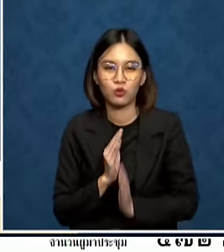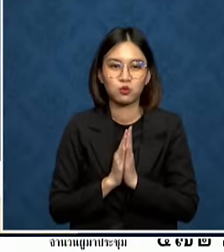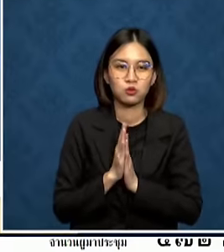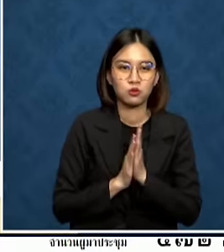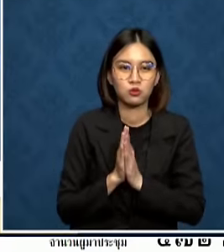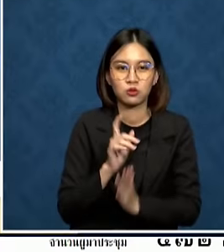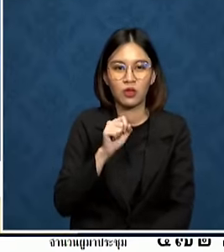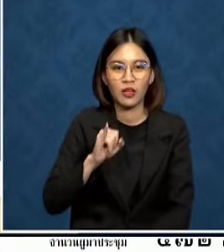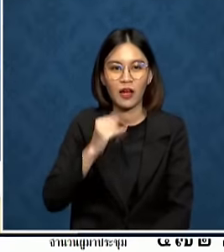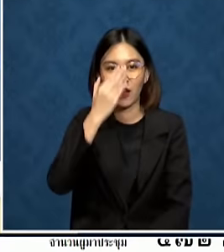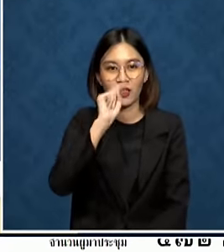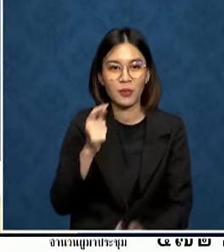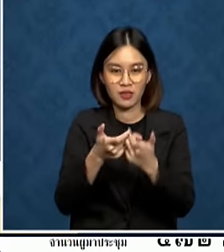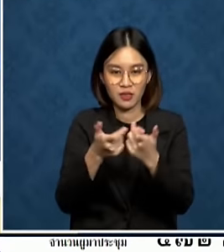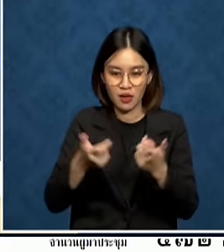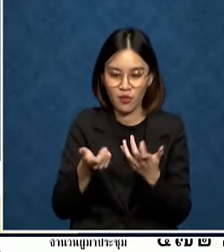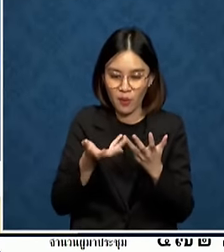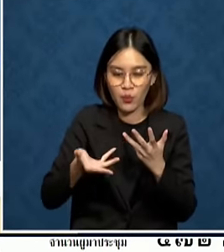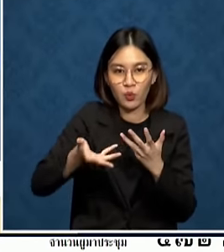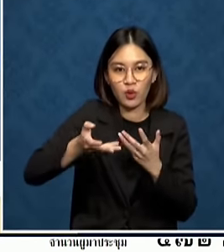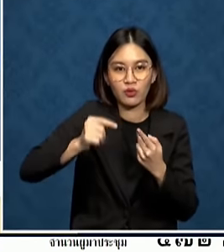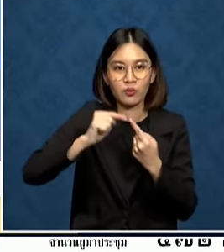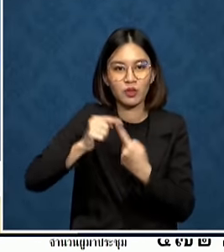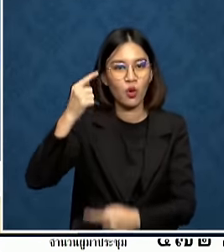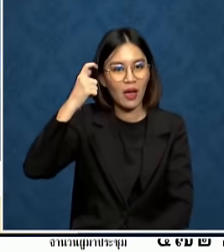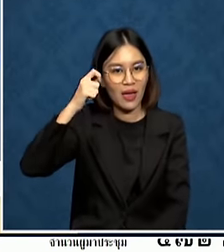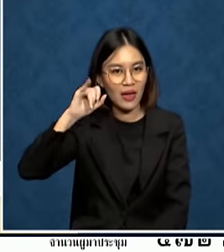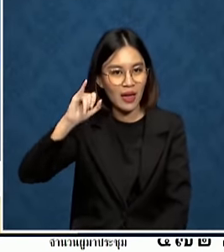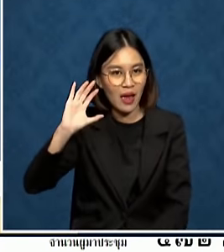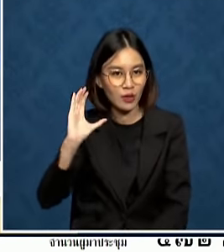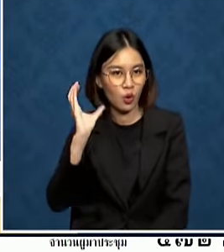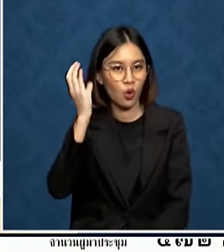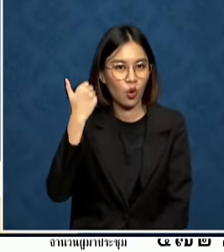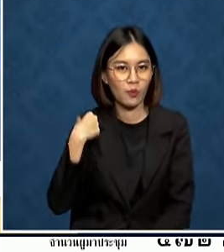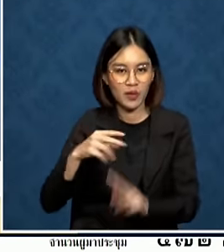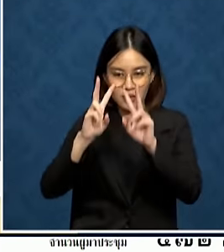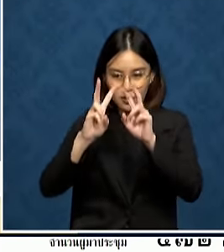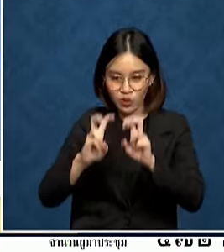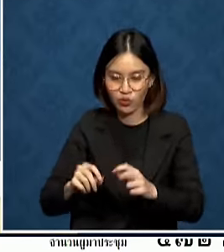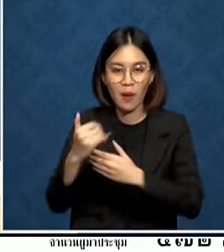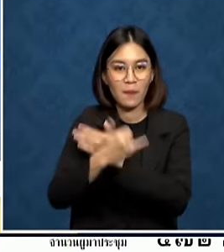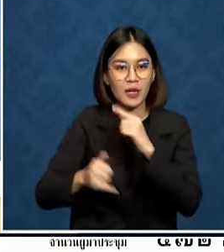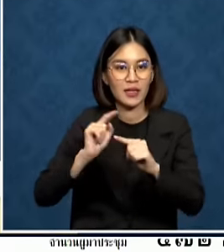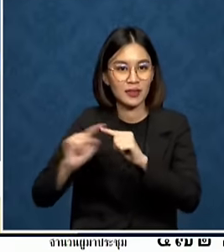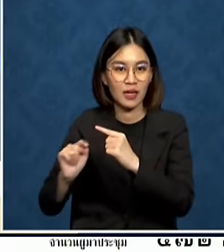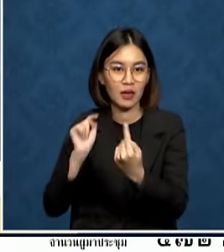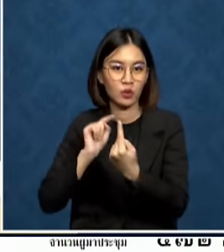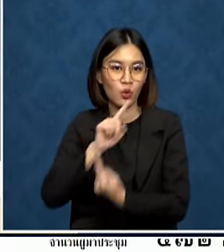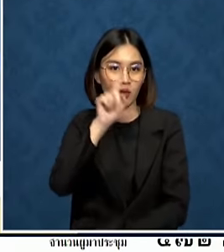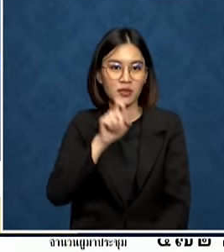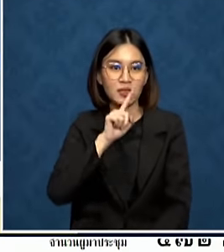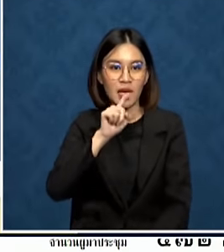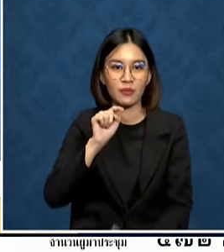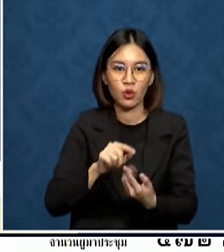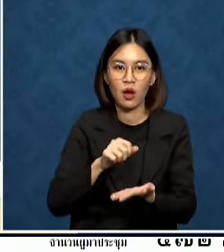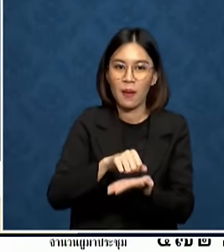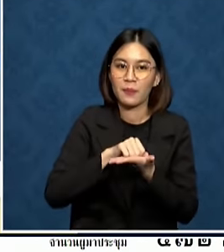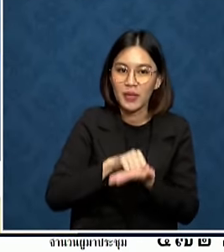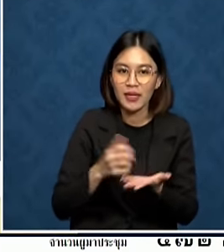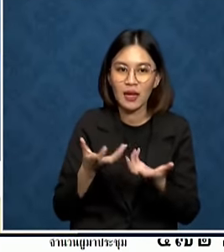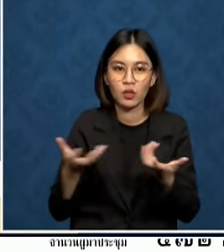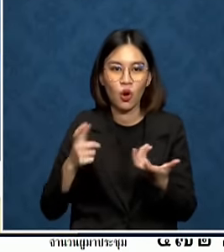แบบนี้เพราะในรายงานจัดอันดับดัชนีปัญญาประดิษฐ์ของโลกนะครับเขาสำรวจ 30-40ประเทศต่อคำถามที่ว่าผลิตพัณฑ์และบริการจาก